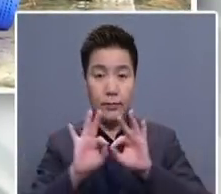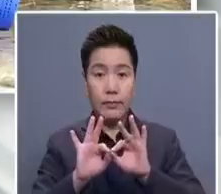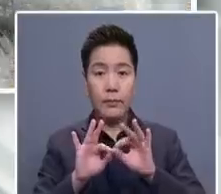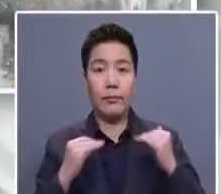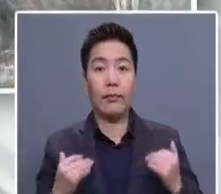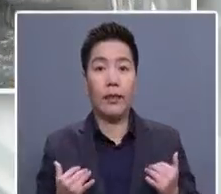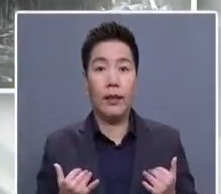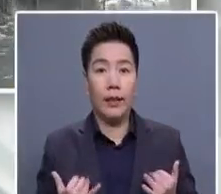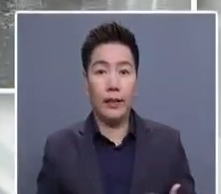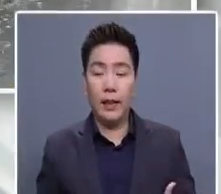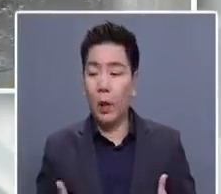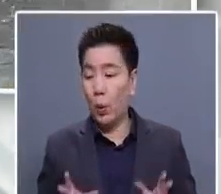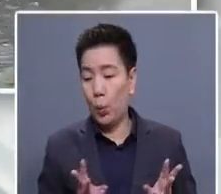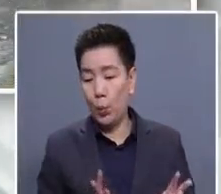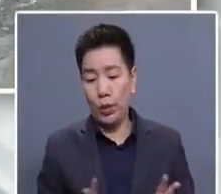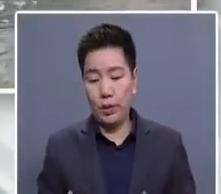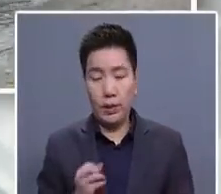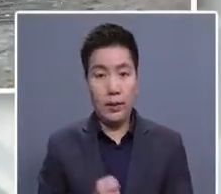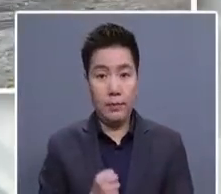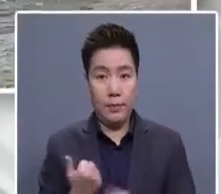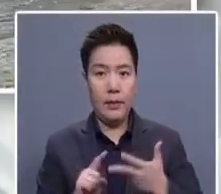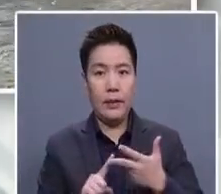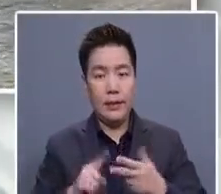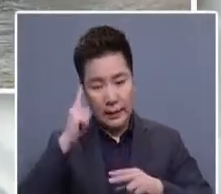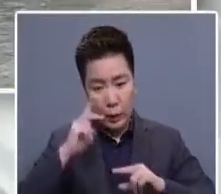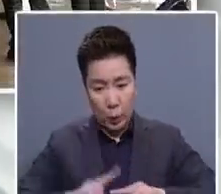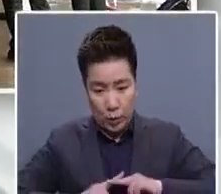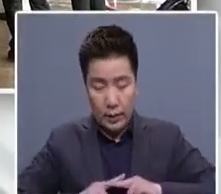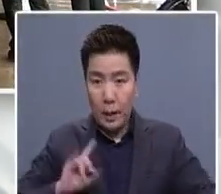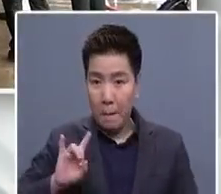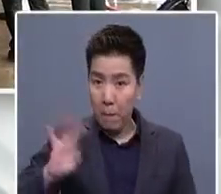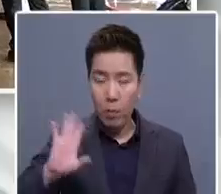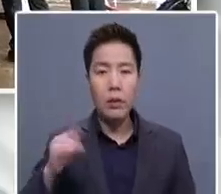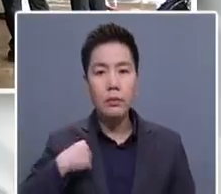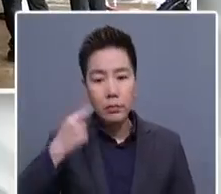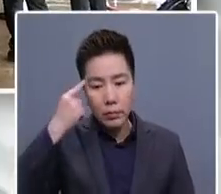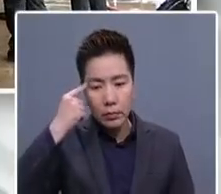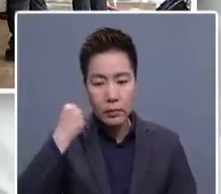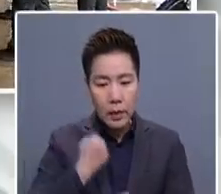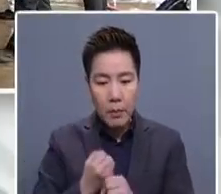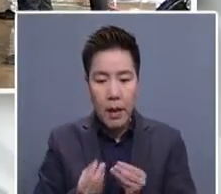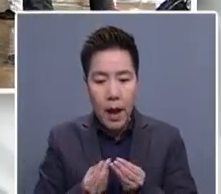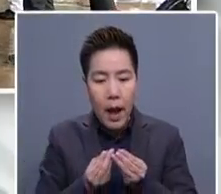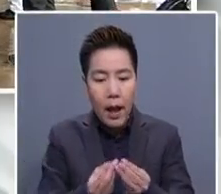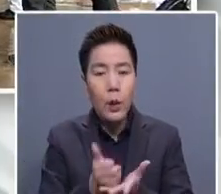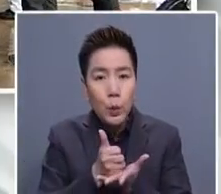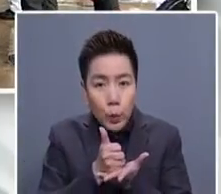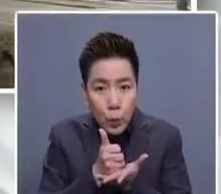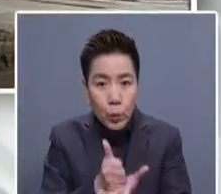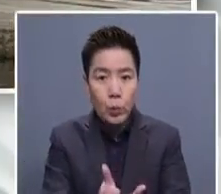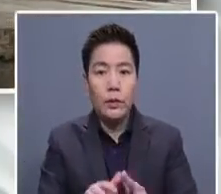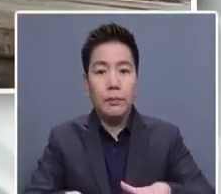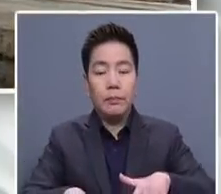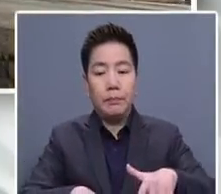คือการดำเนินการในครั้งเนี่ยไม่ใช่เพื่อตัวเองอย่างเดียวนะ ครับ แต่เป็นการดำเนินการเพื่อช่วยเหลือ